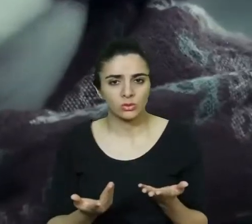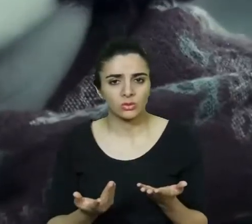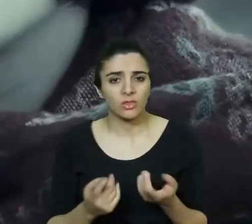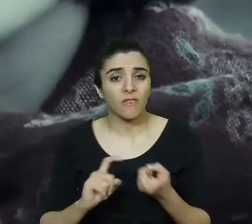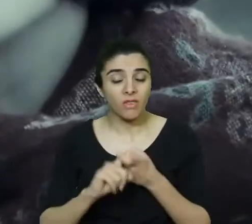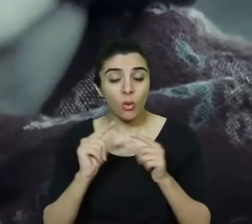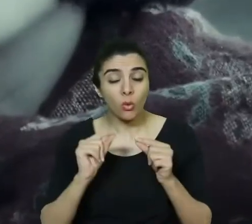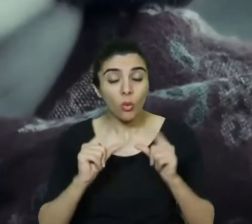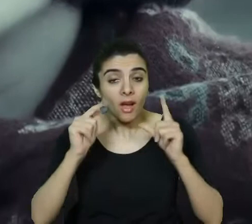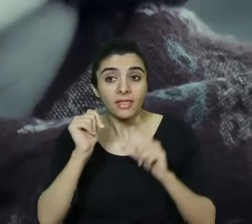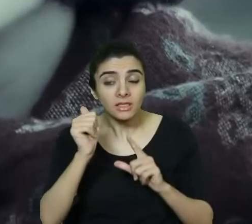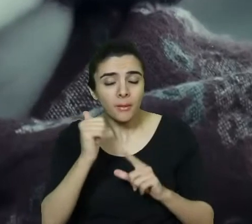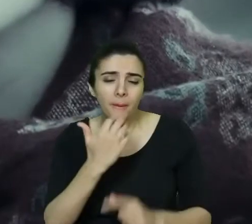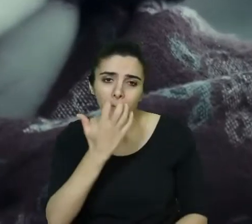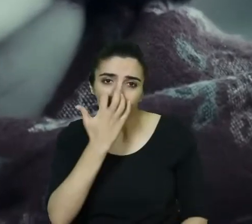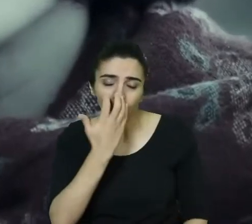Ve uyanacağı günü bekliyor.